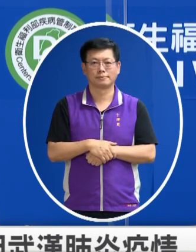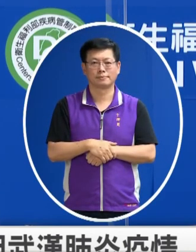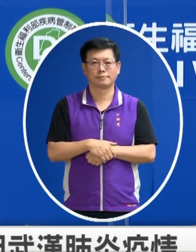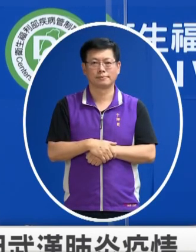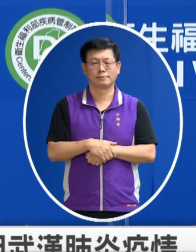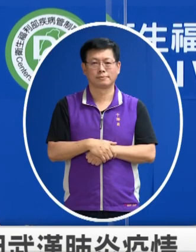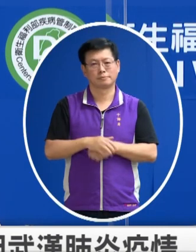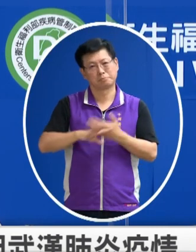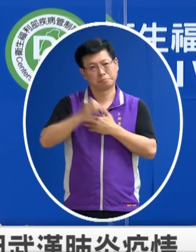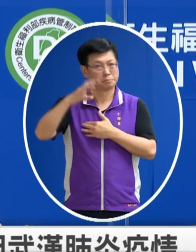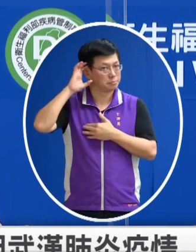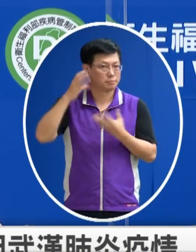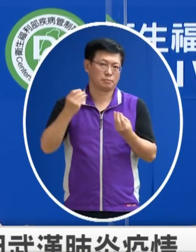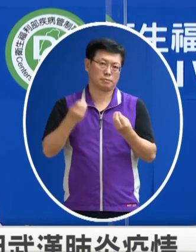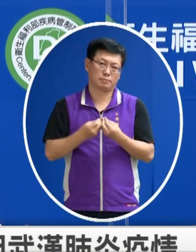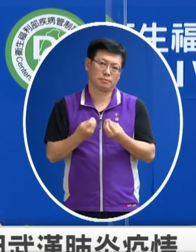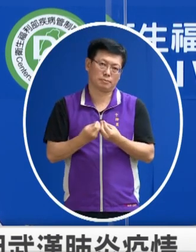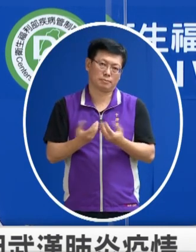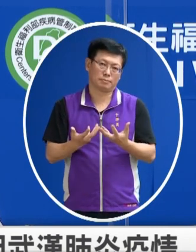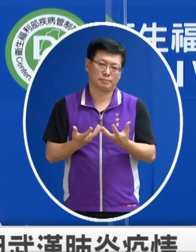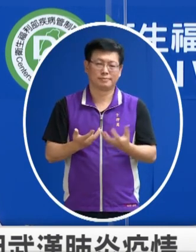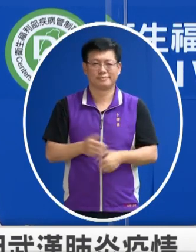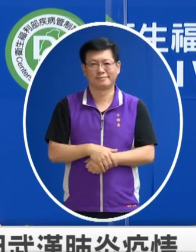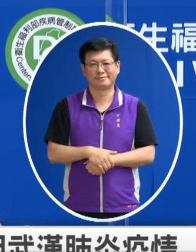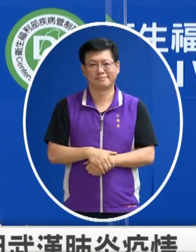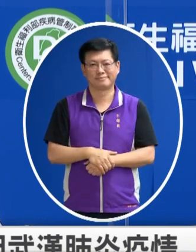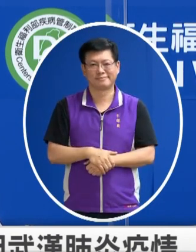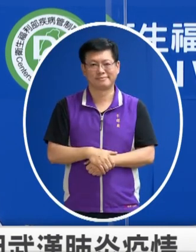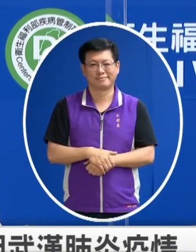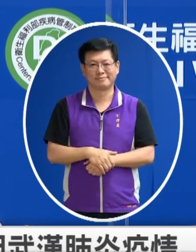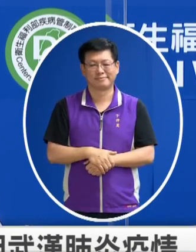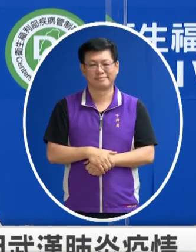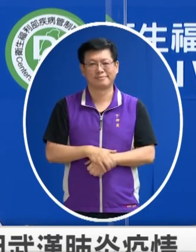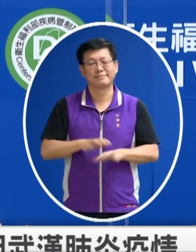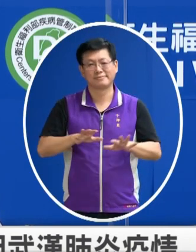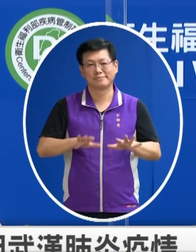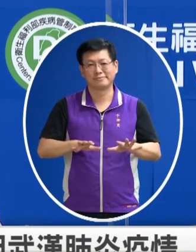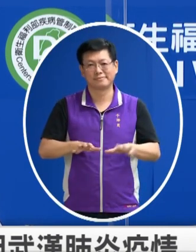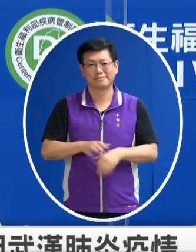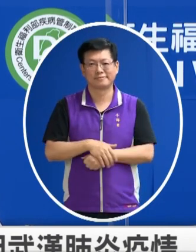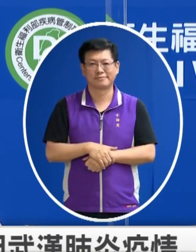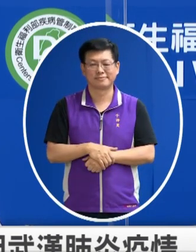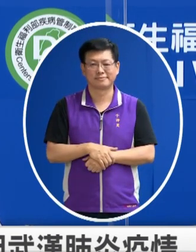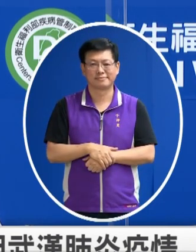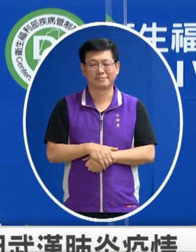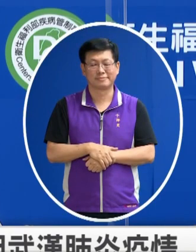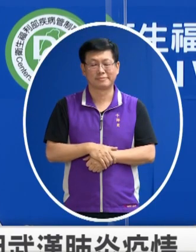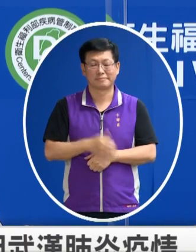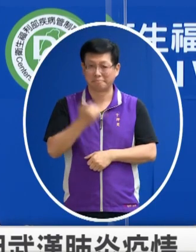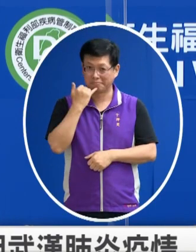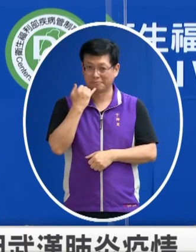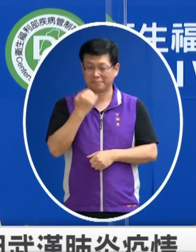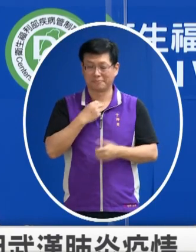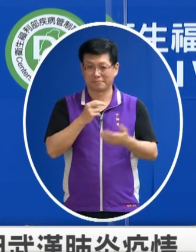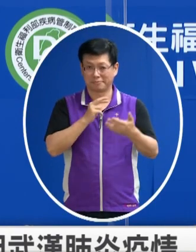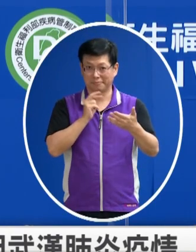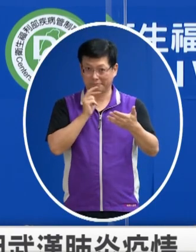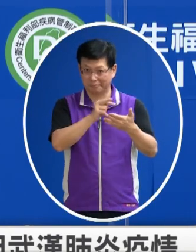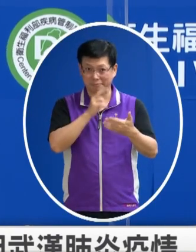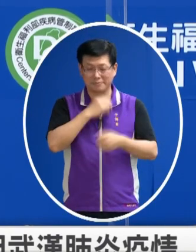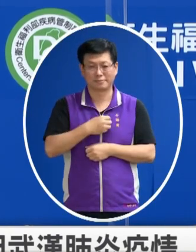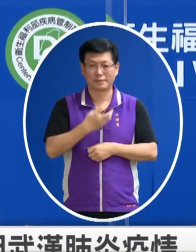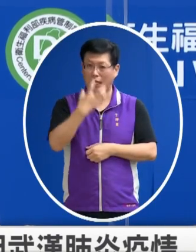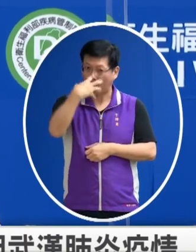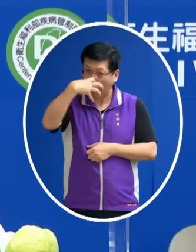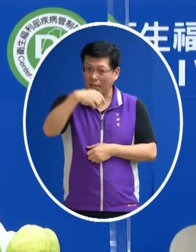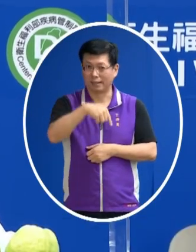这没有什么新闻可以讲了哈。那今天就是就知道大家看到这个八乐